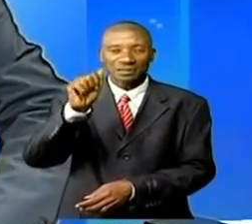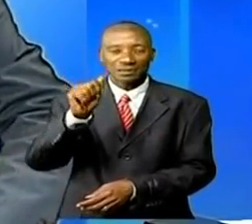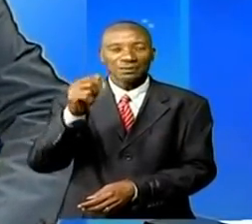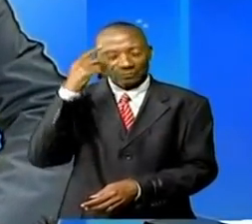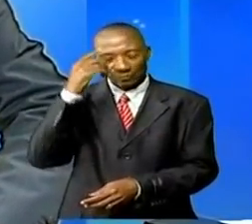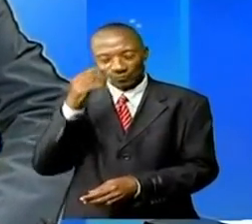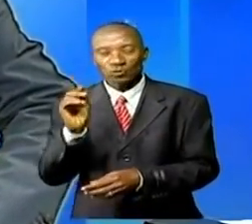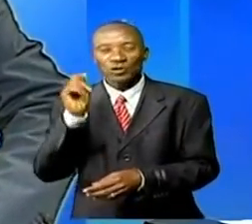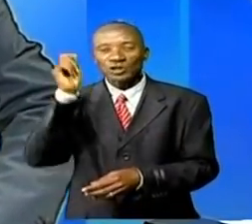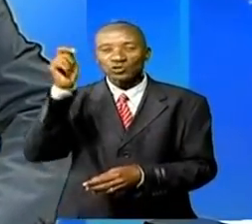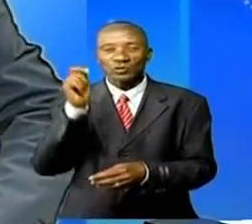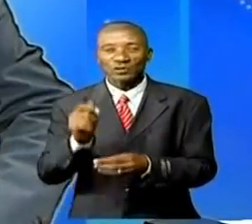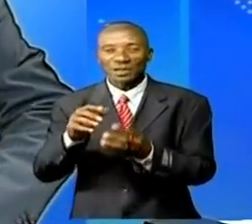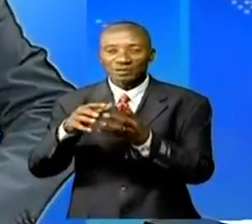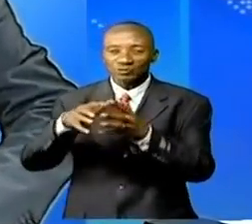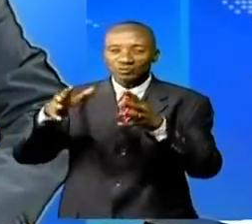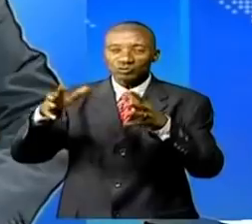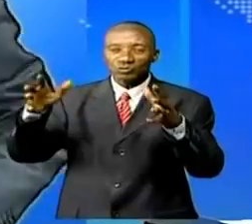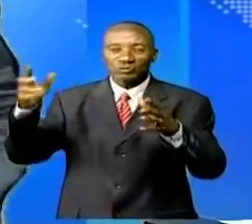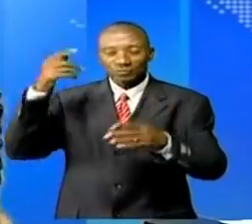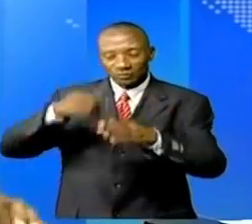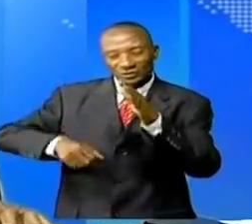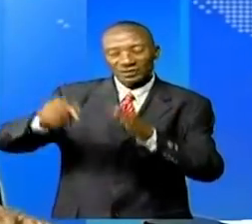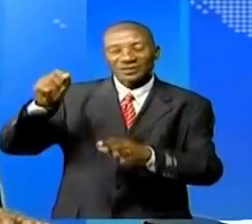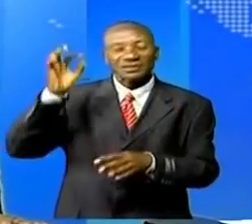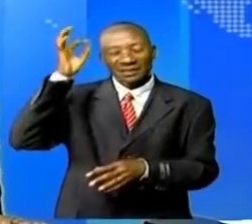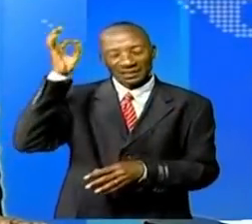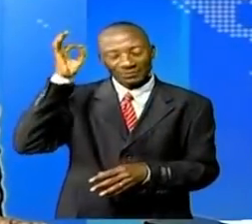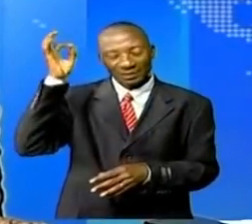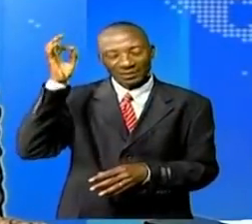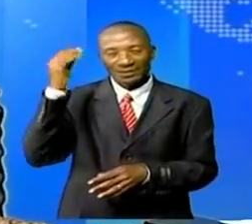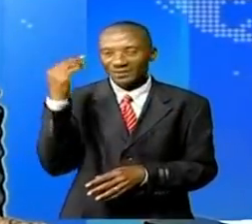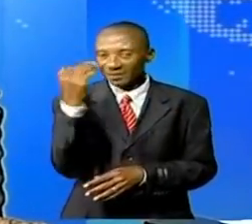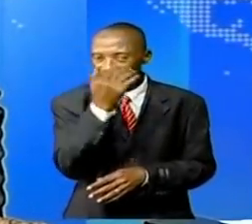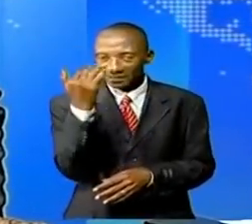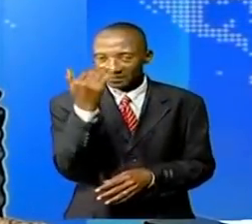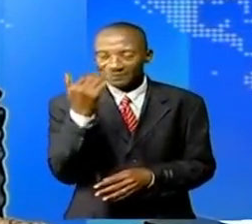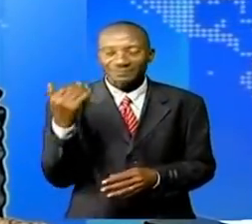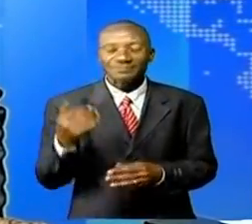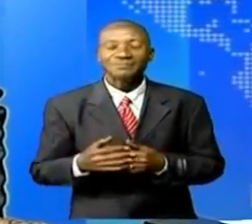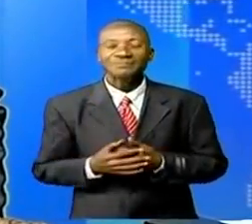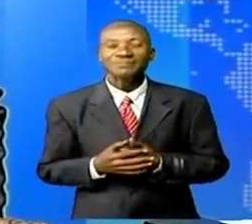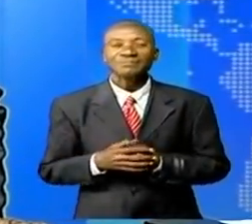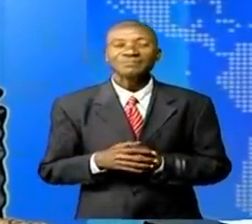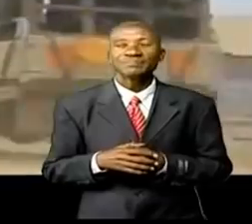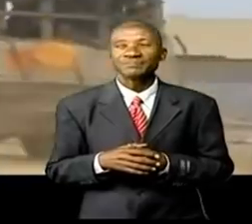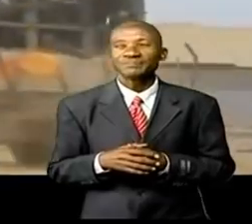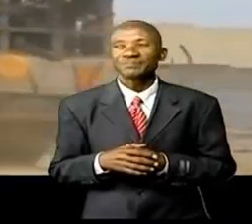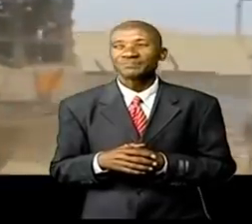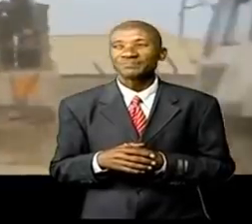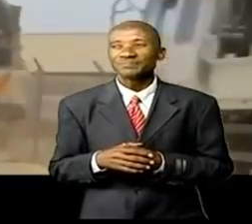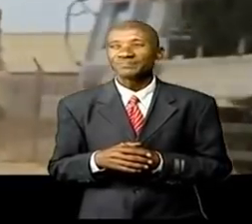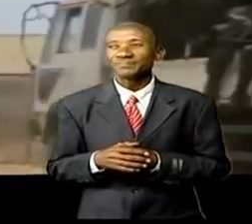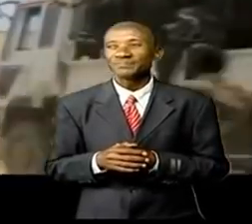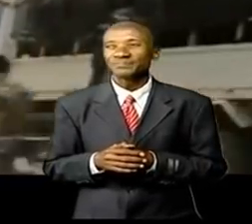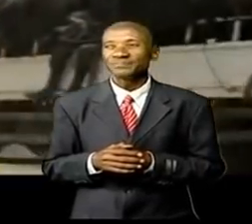FPIC et ADEF. Un commentaire signé Joseph Oscar Mbalkaïj.